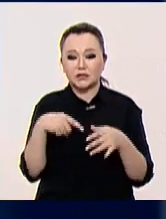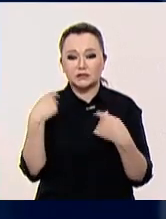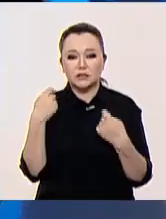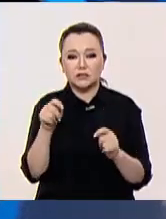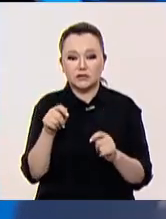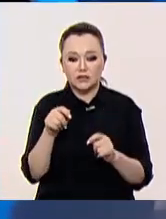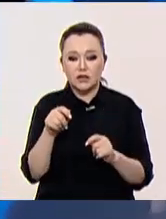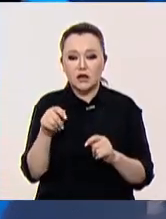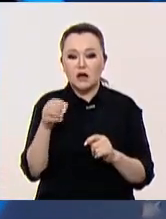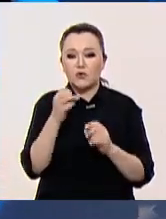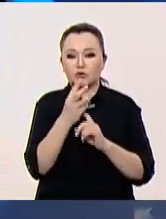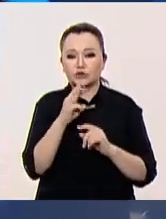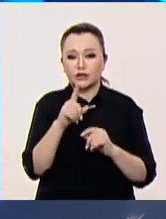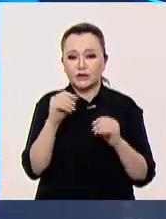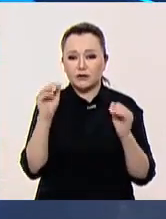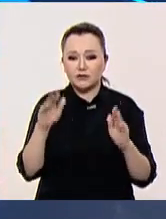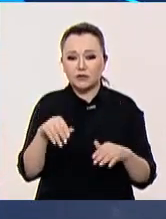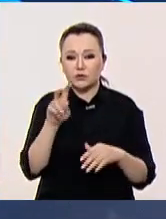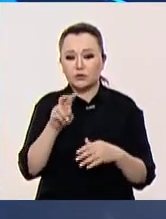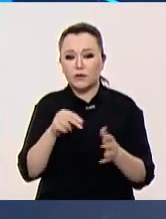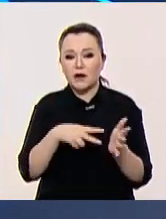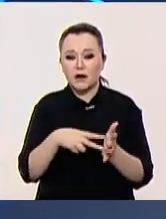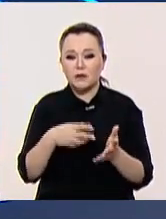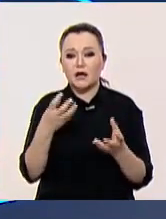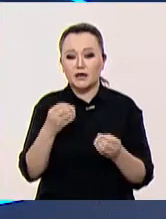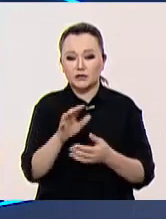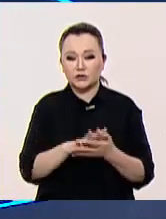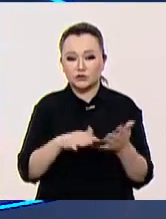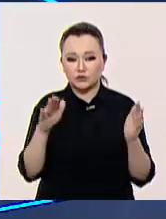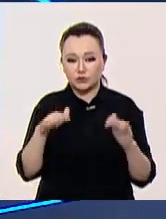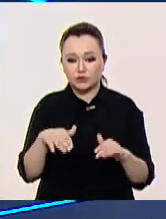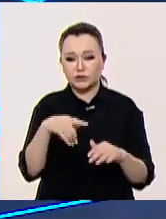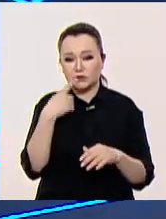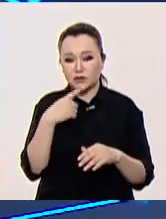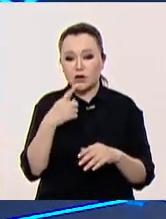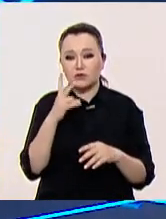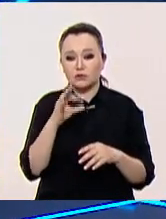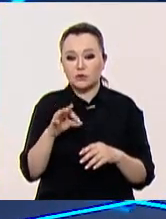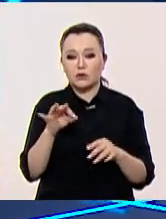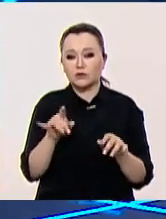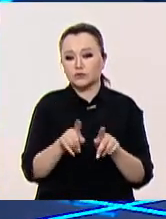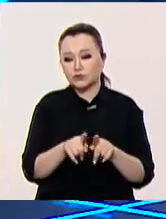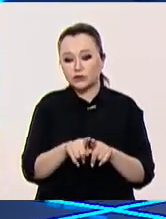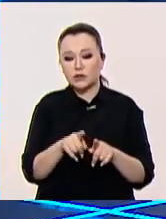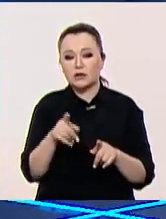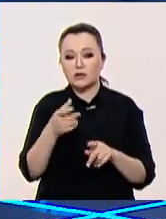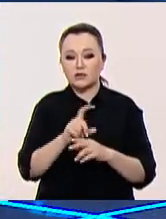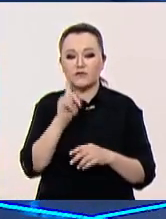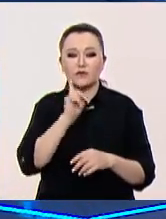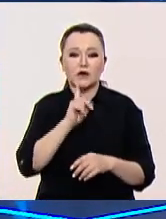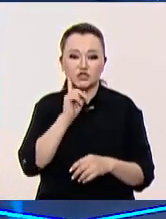жатыр. 13 теңгеге арзандаған доллар бағамы әлде түсет дейді сарапшылар. Бірақ сонда да бұл уақытша құбылыс